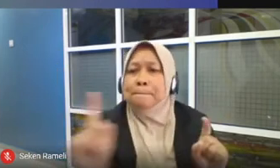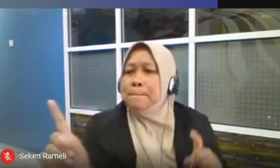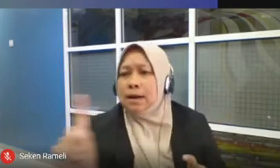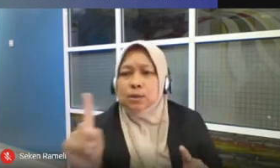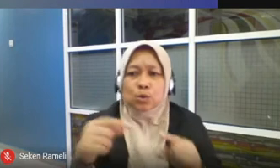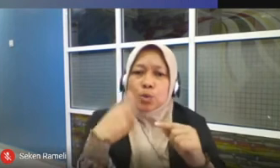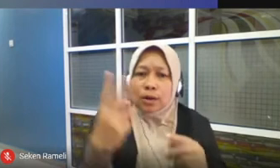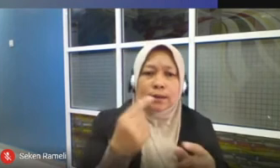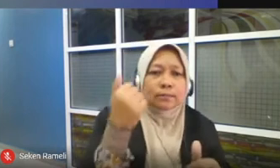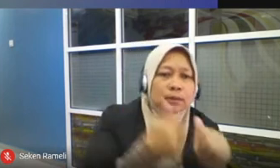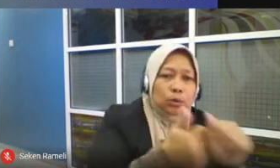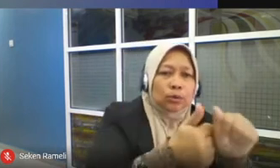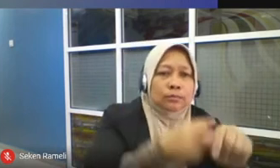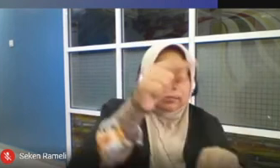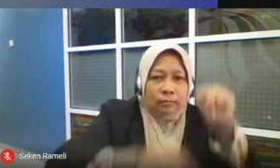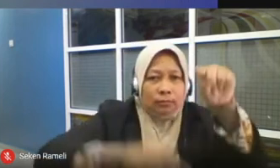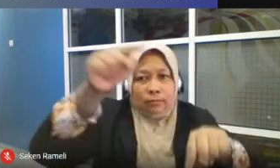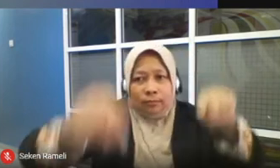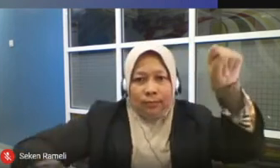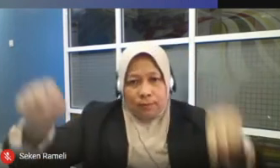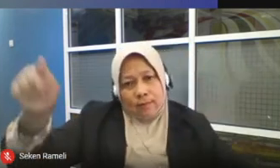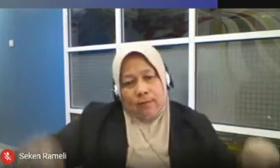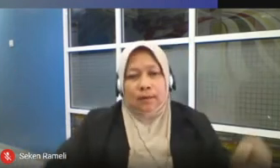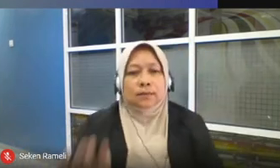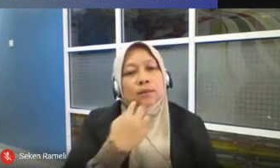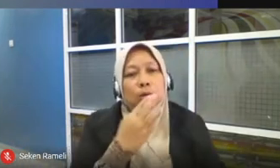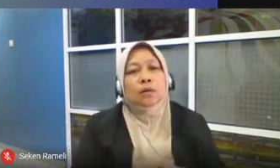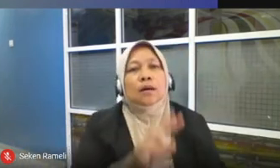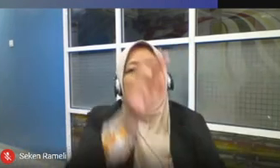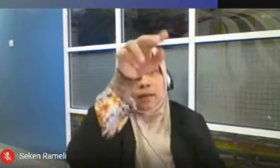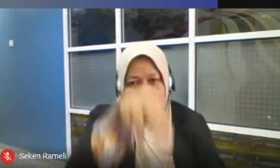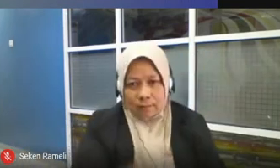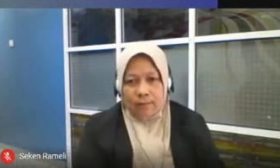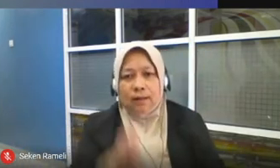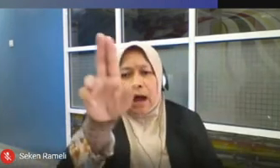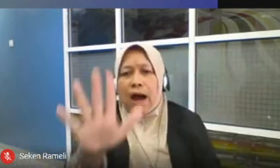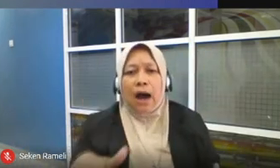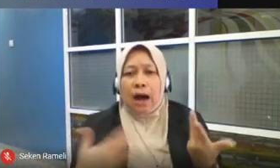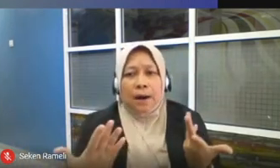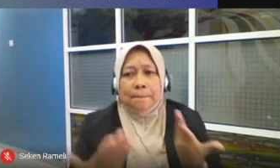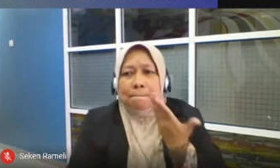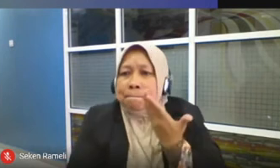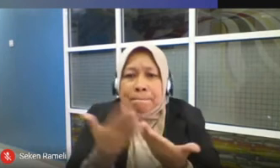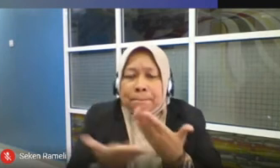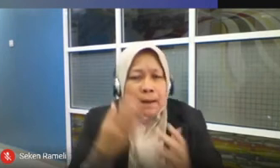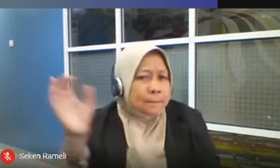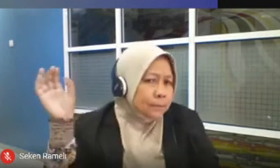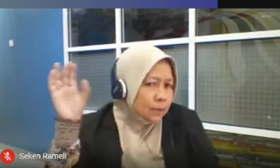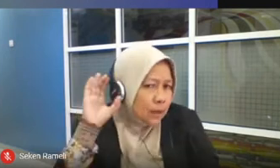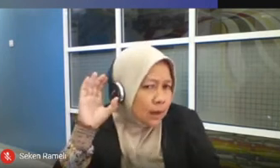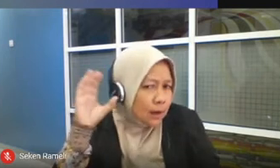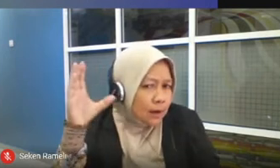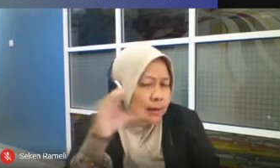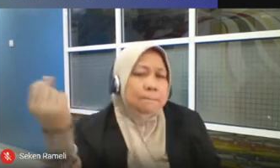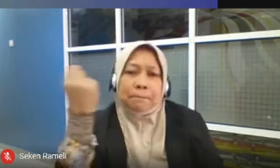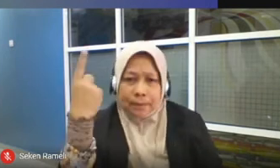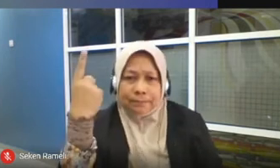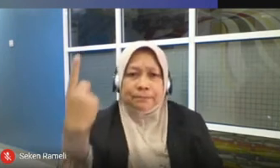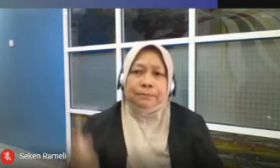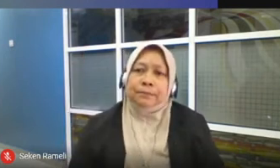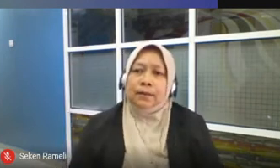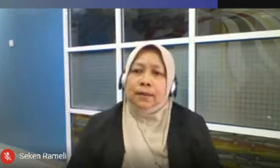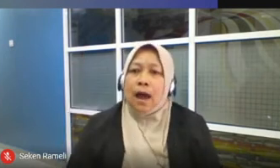suara, mengikut konteks yang macam mana. Apa yang nak diperkatakan dan sejauh mana kita nak orang dengar suara kita. Jadi